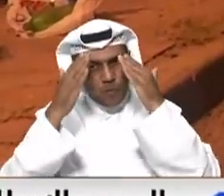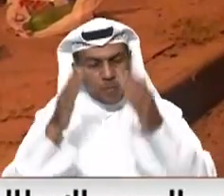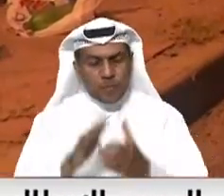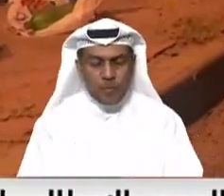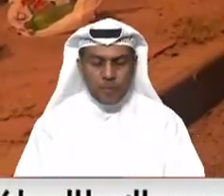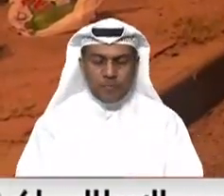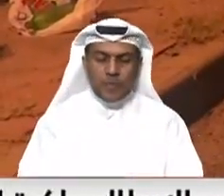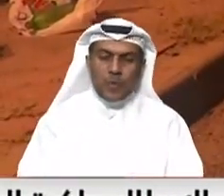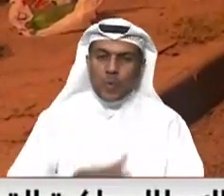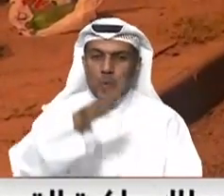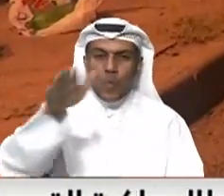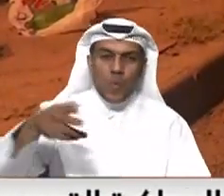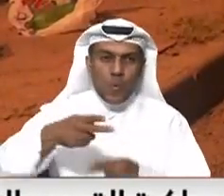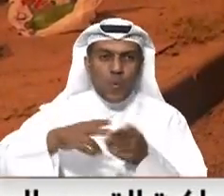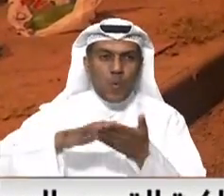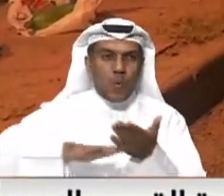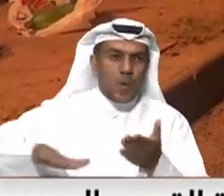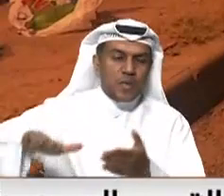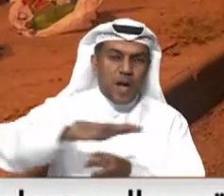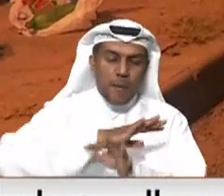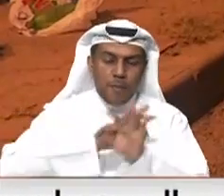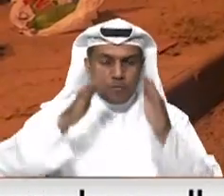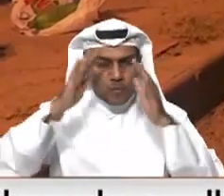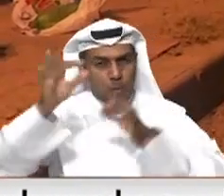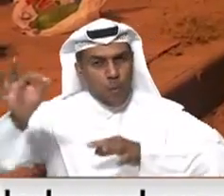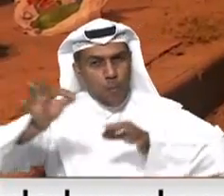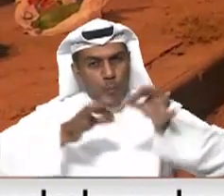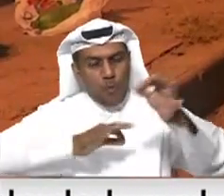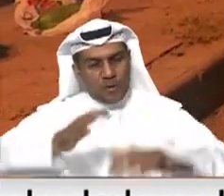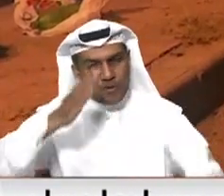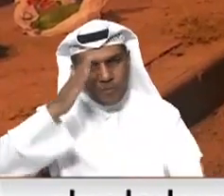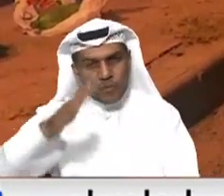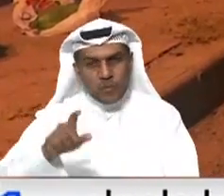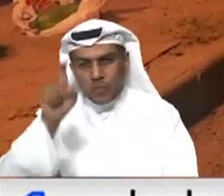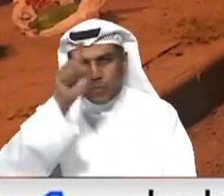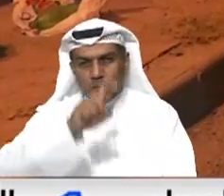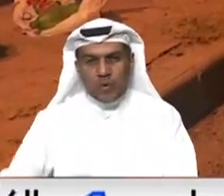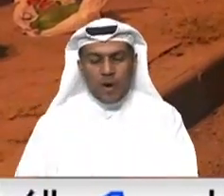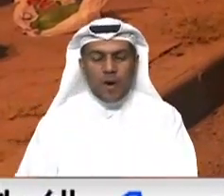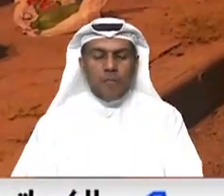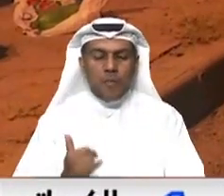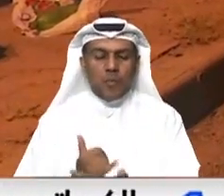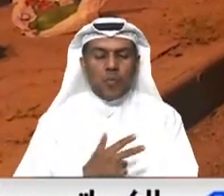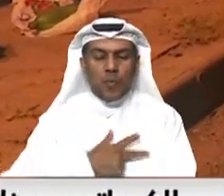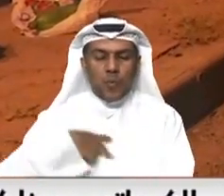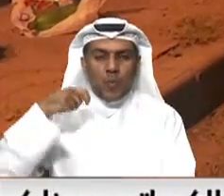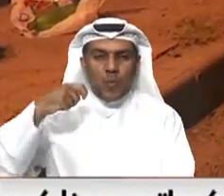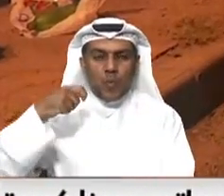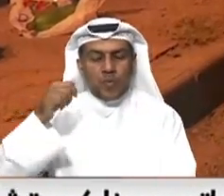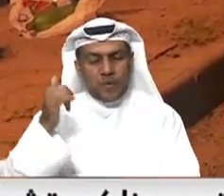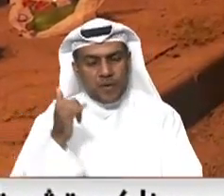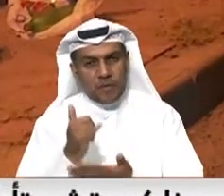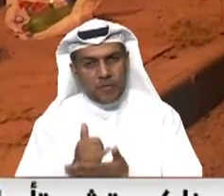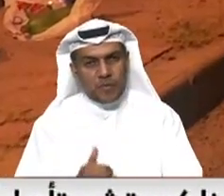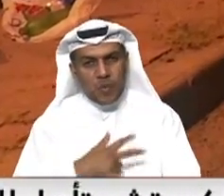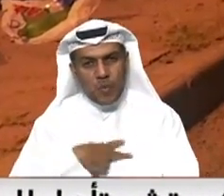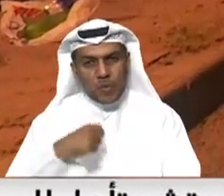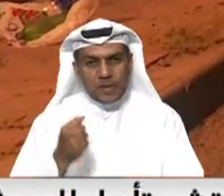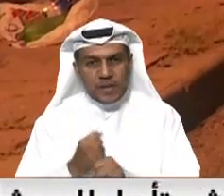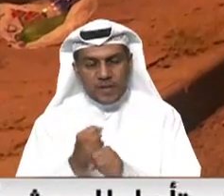كل محافظات البلاد، تلبية لتوجيهات مجلس الوزراء في جانب وتوجيهات وزير